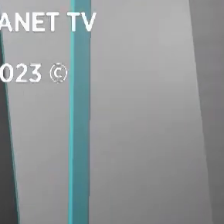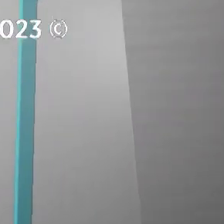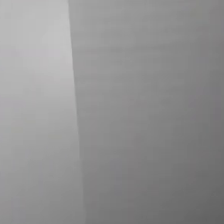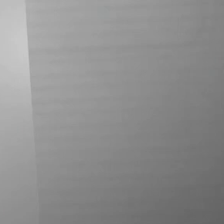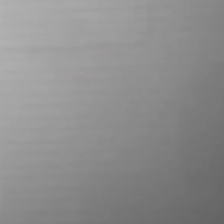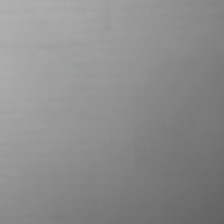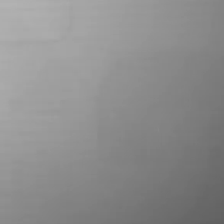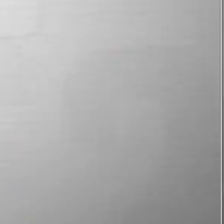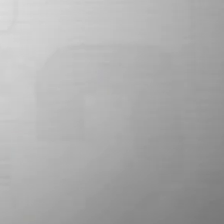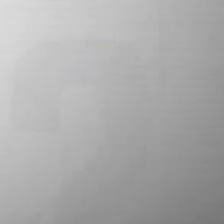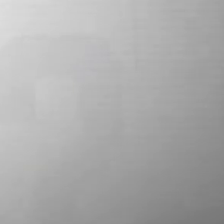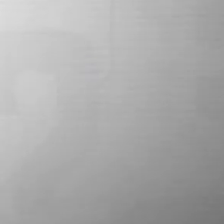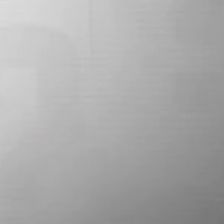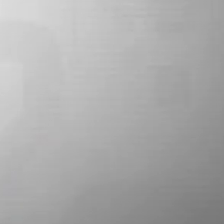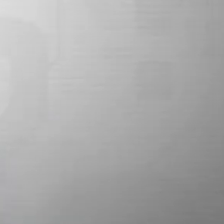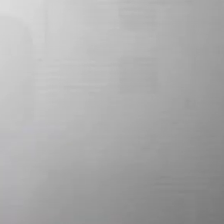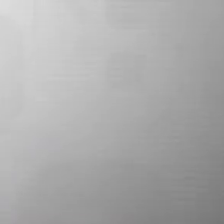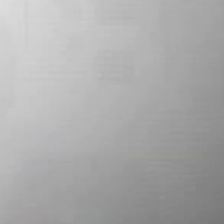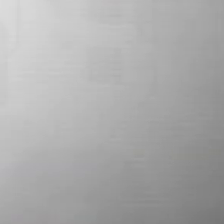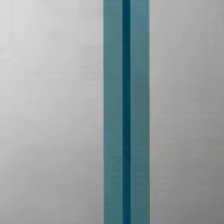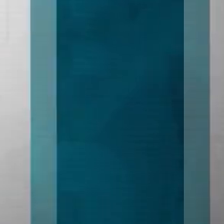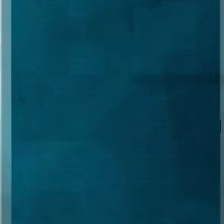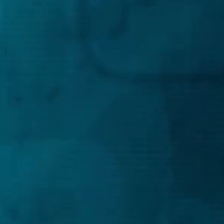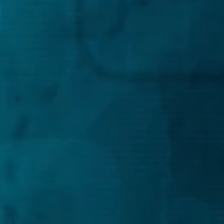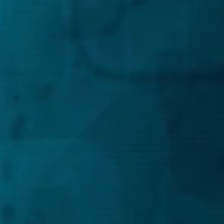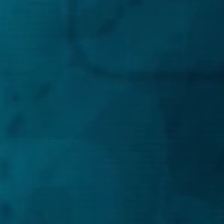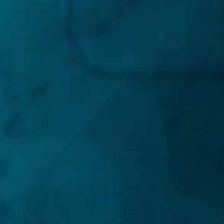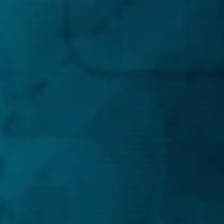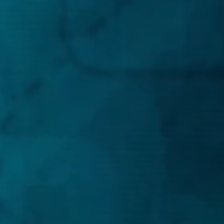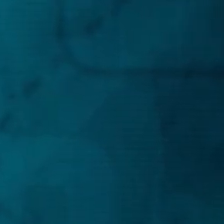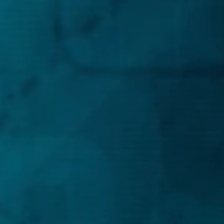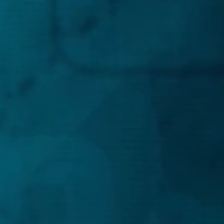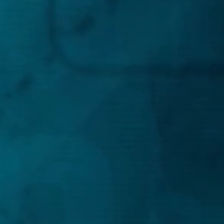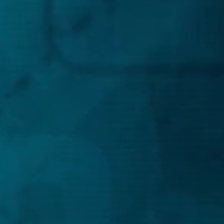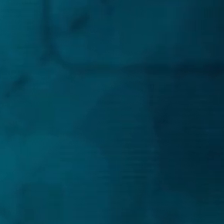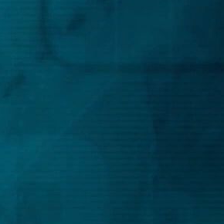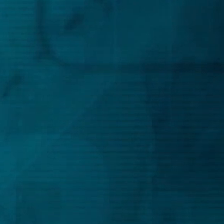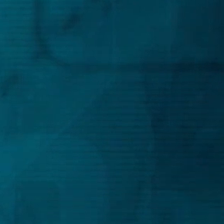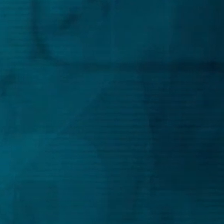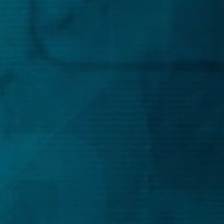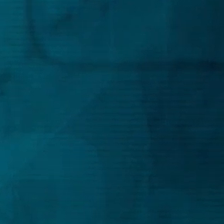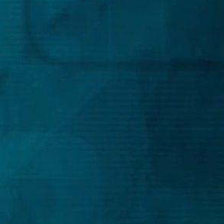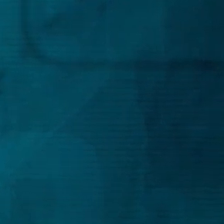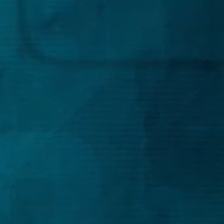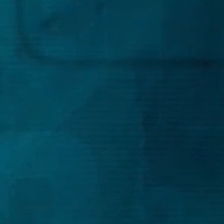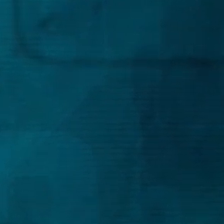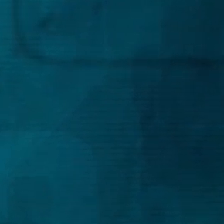evde kitaba girebiliyor muyum? Kadın değil, ne diyelim? Öğrenmek herkese farzdır.